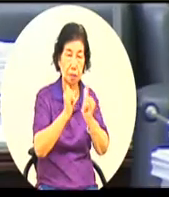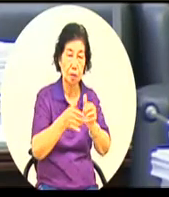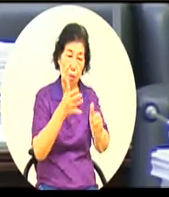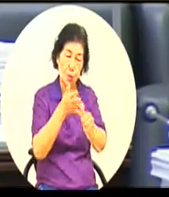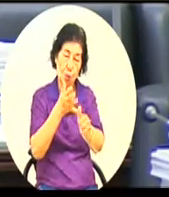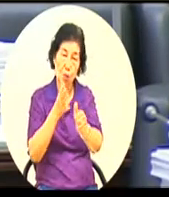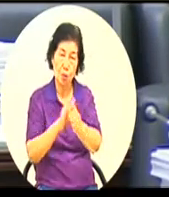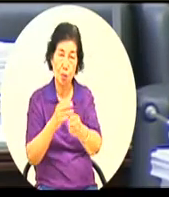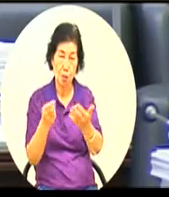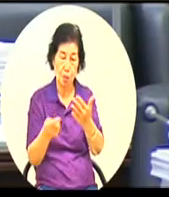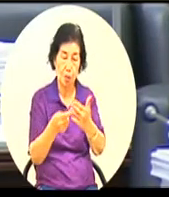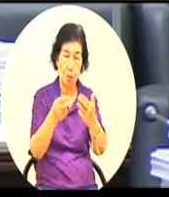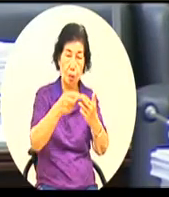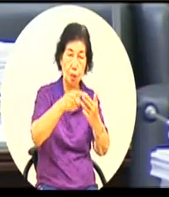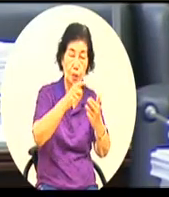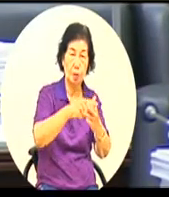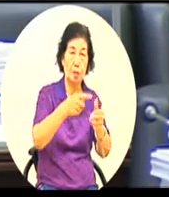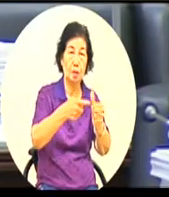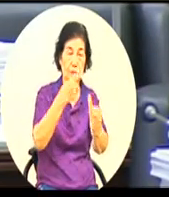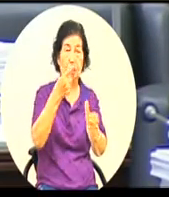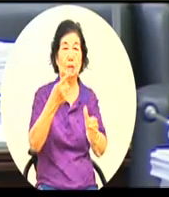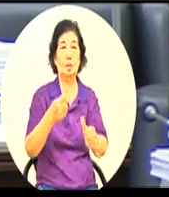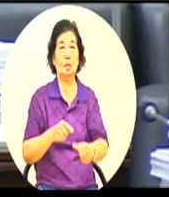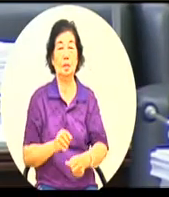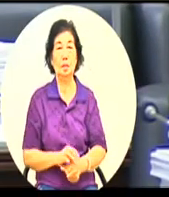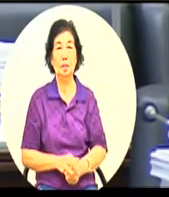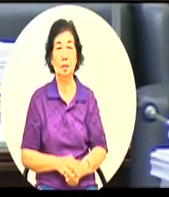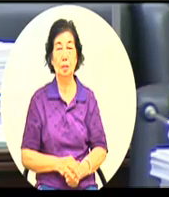单局的第一名，